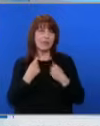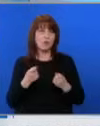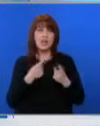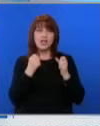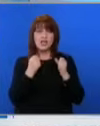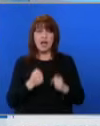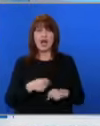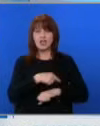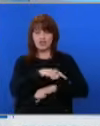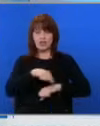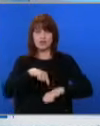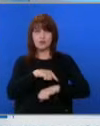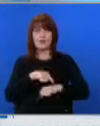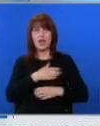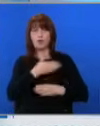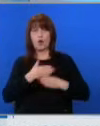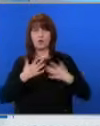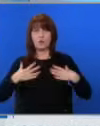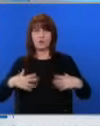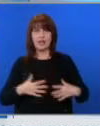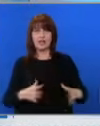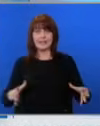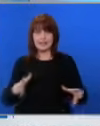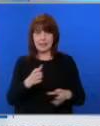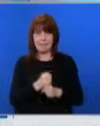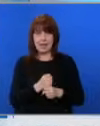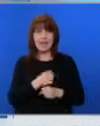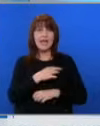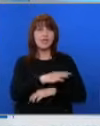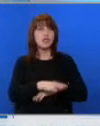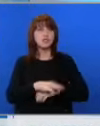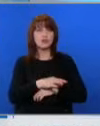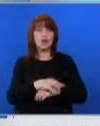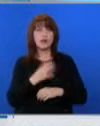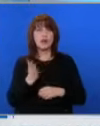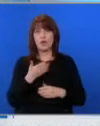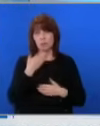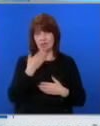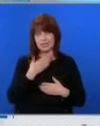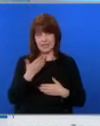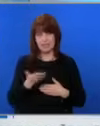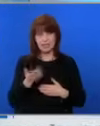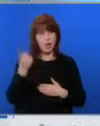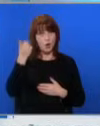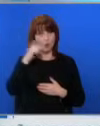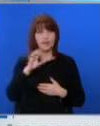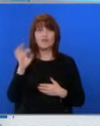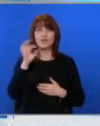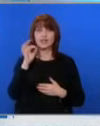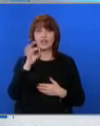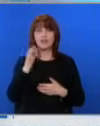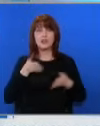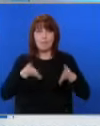от часове наред, докато телата им бъдат открити под руините. История, която вече ви разказахме. Утре в Одеса ще